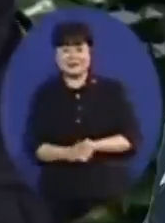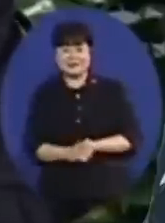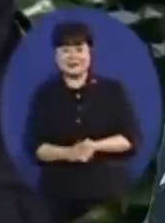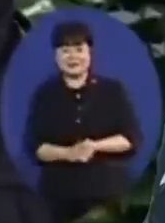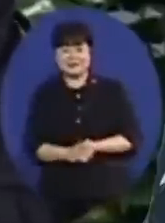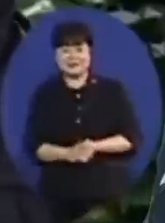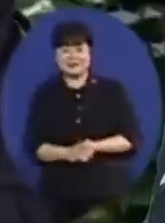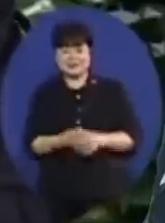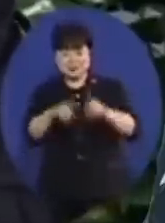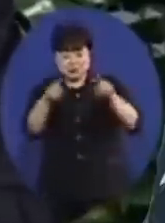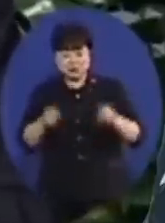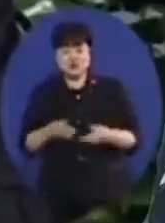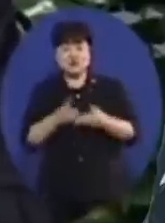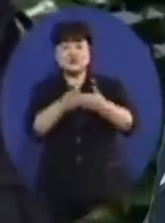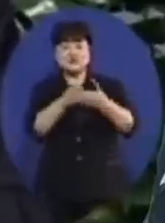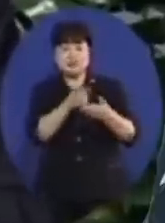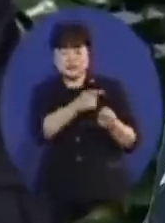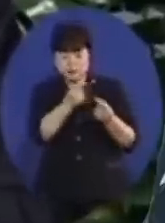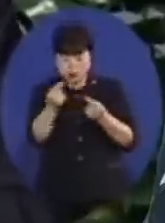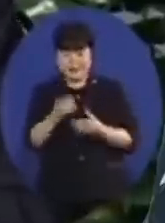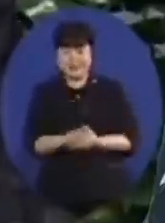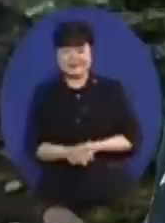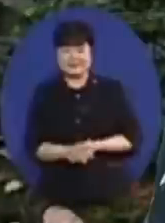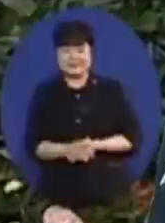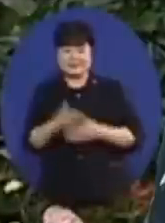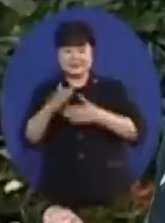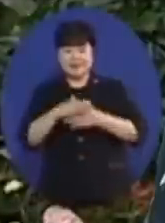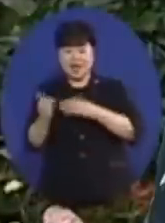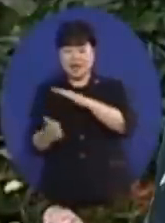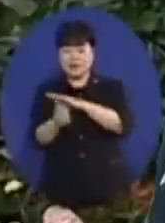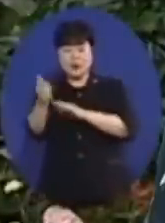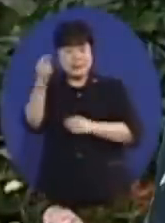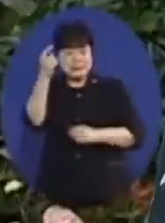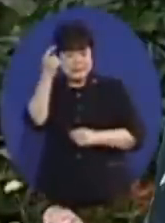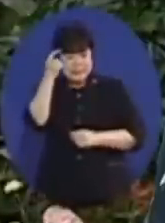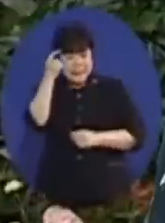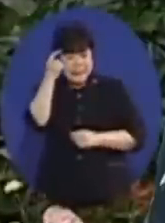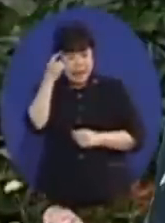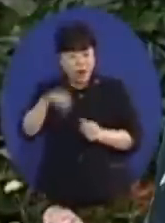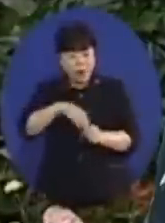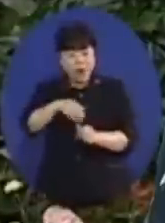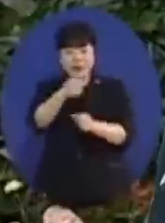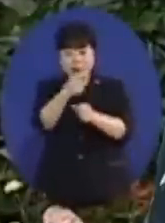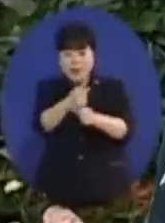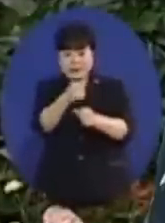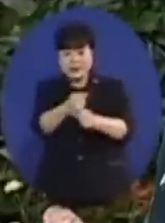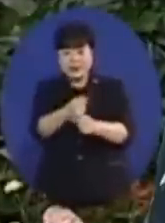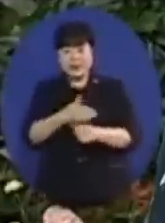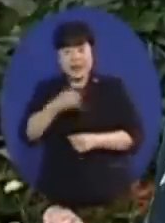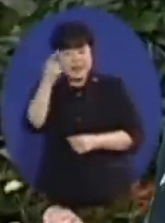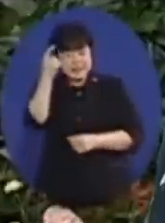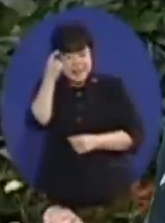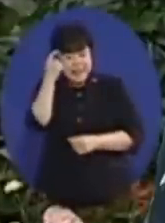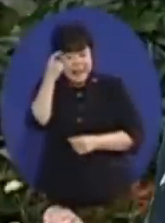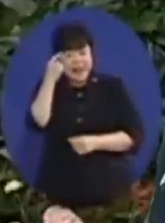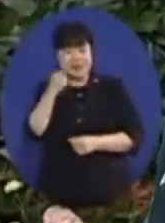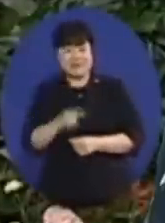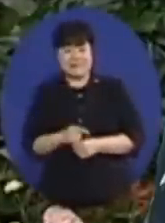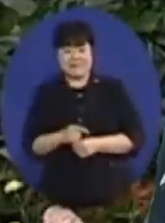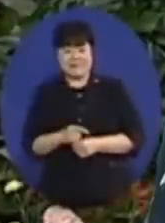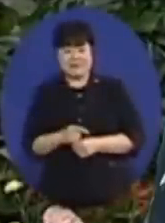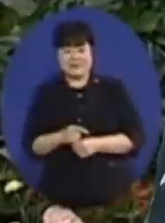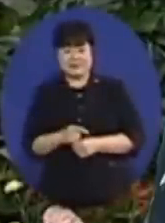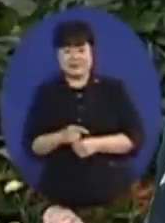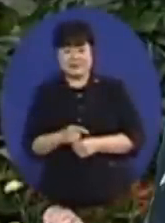주문하는 것이 되는 것입니다 나의 소원과 생각이 환경을 만들고 내가 생각한 것이